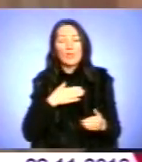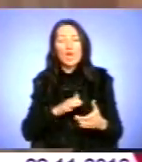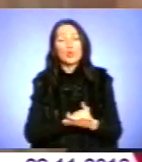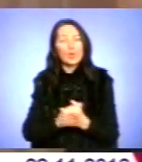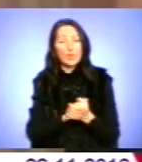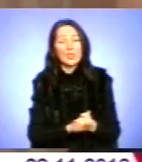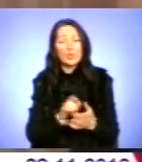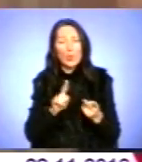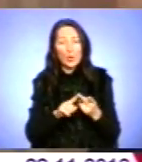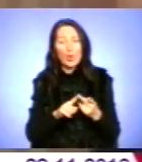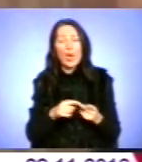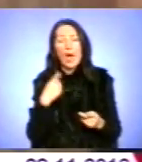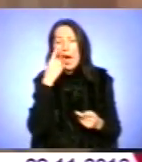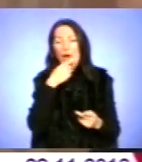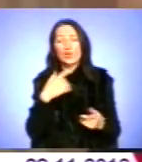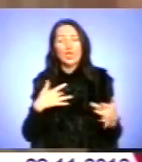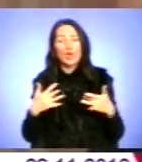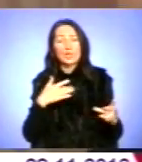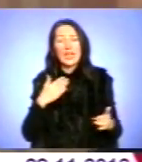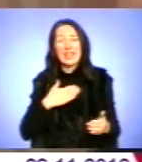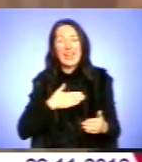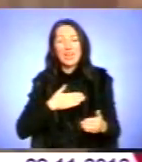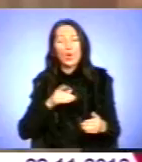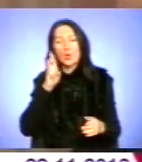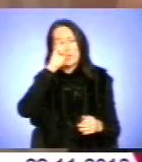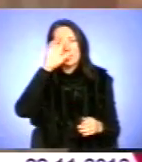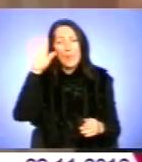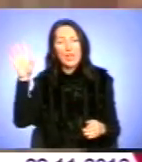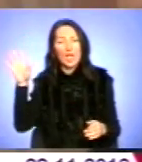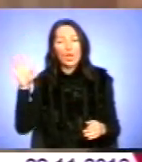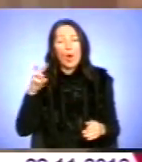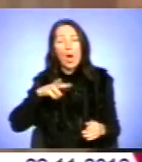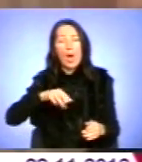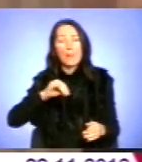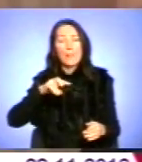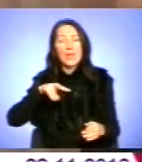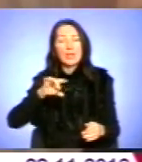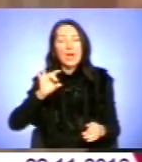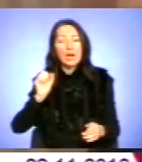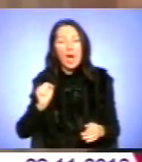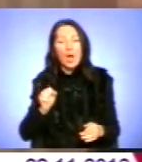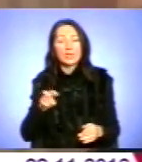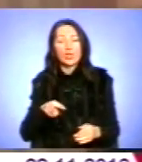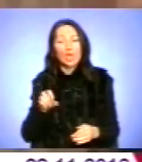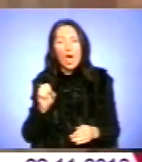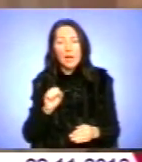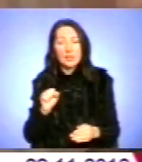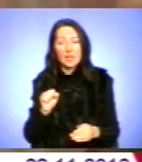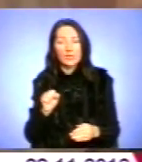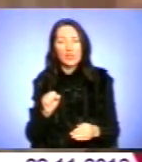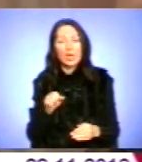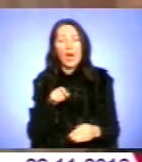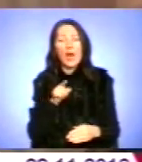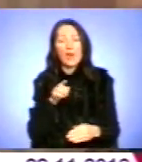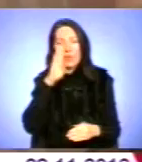по-друге, значить, авторський концерт нашого знаменитого Міллера Леоніда Олександровича.